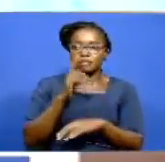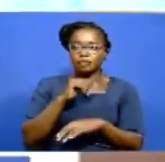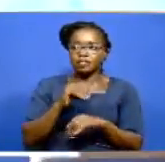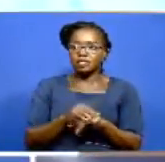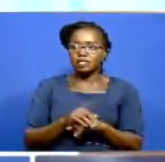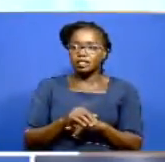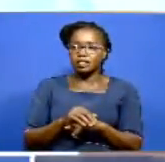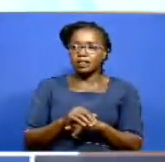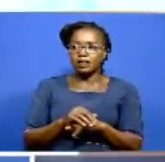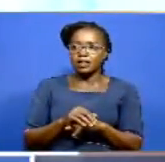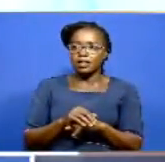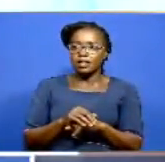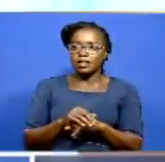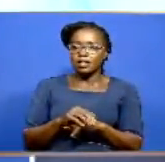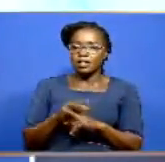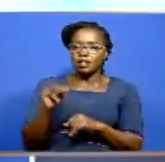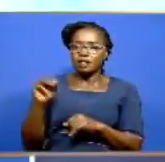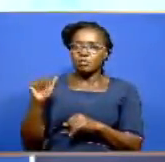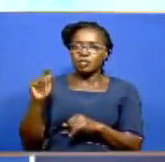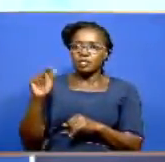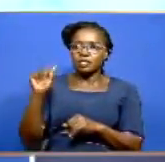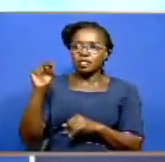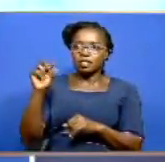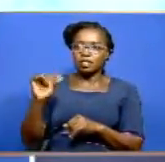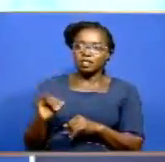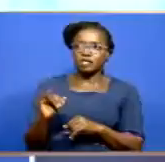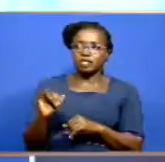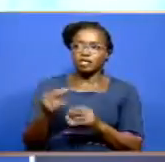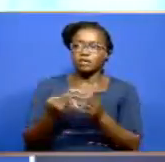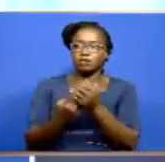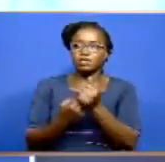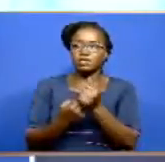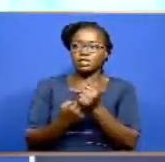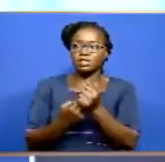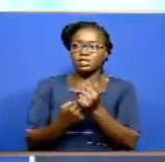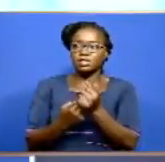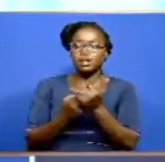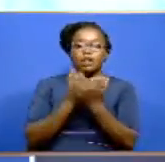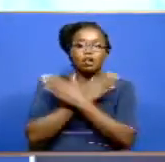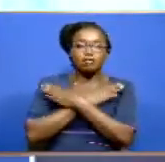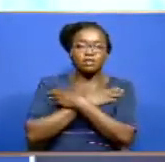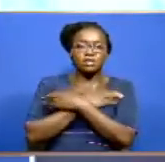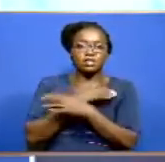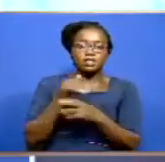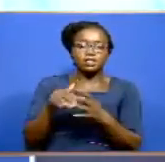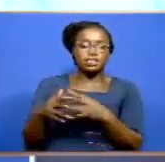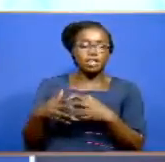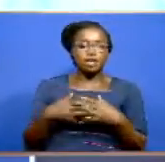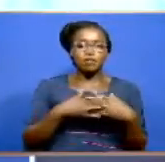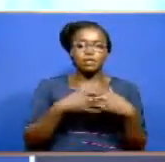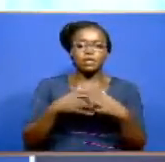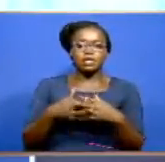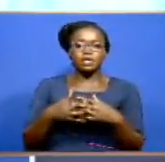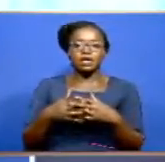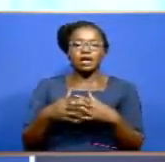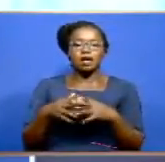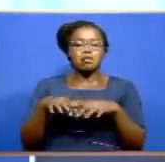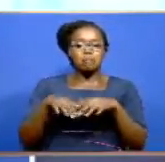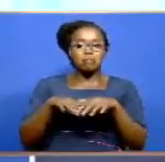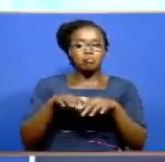was here and he has partnered with the US, some of his friends in US, and they were able to give us